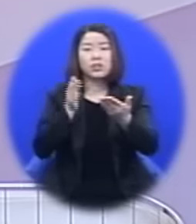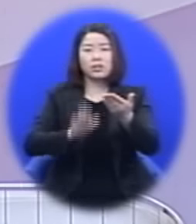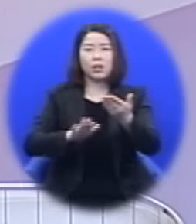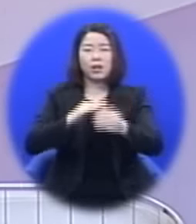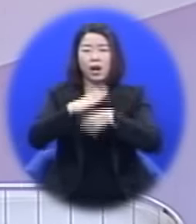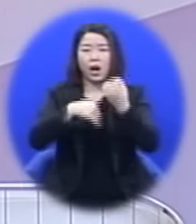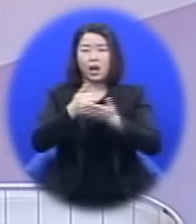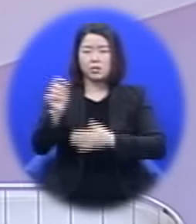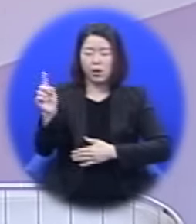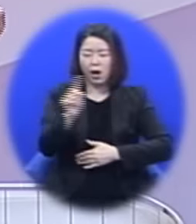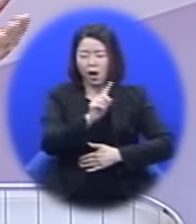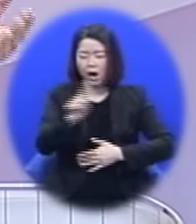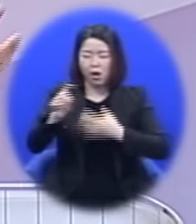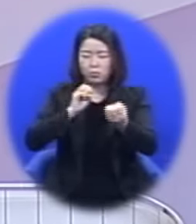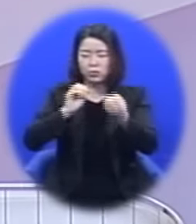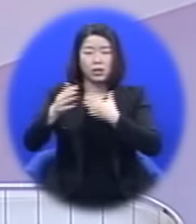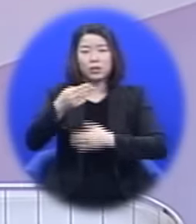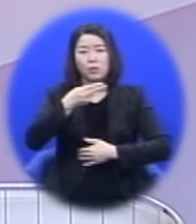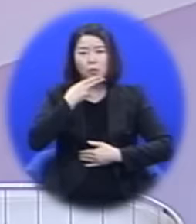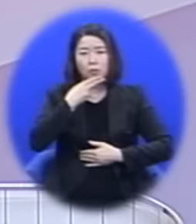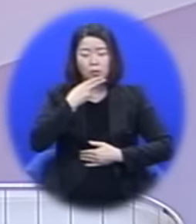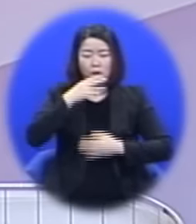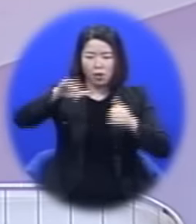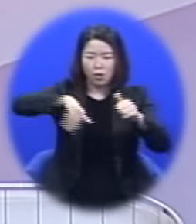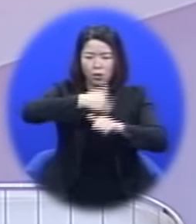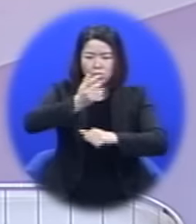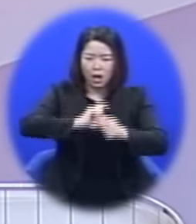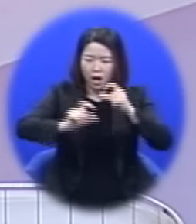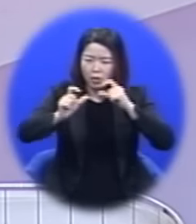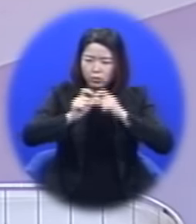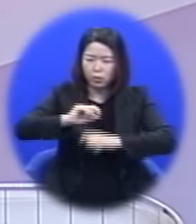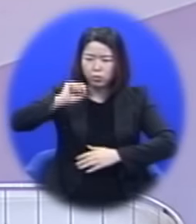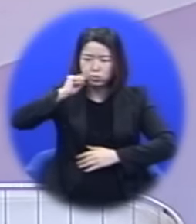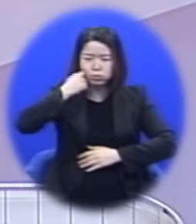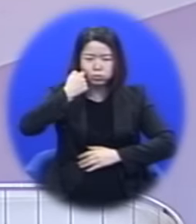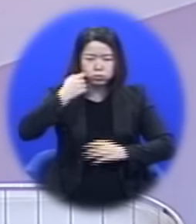없고 되어지는 상황은 점점 더 어려워지고 있는 겁니다.